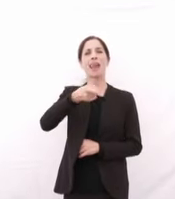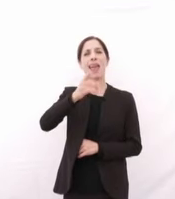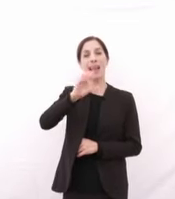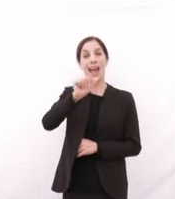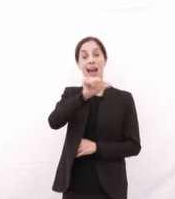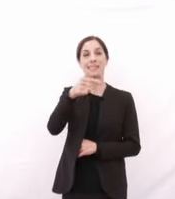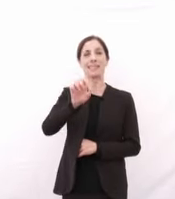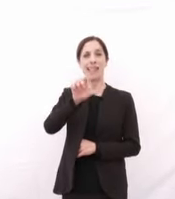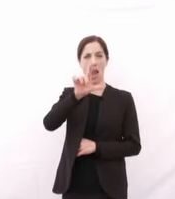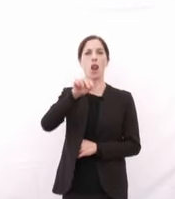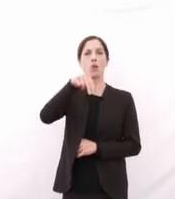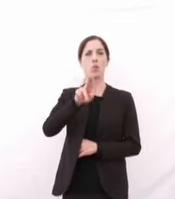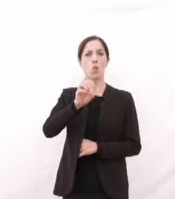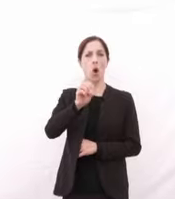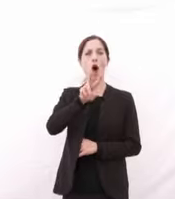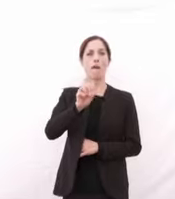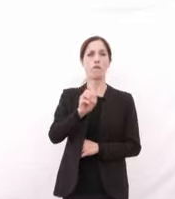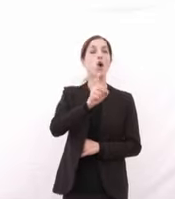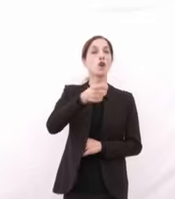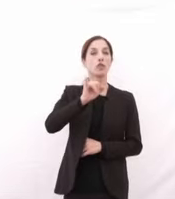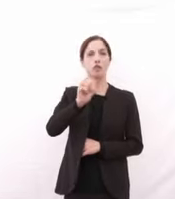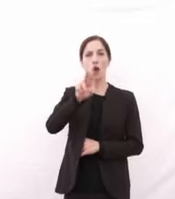Giorgetti. Pasquale Cappuccio.